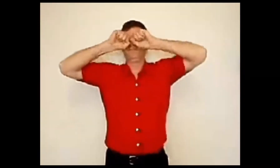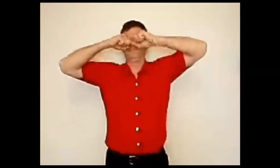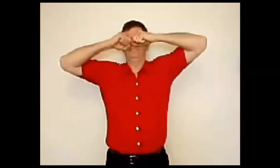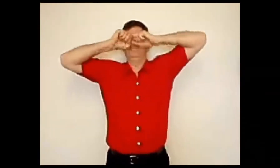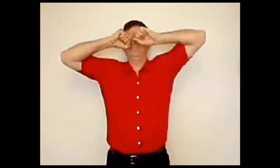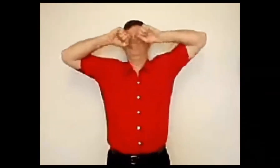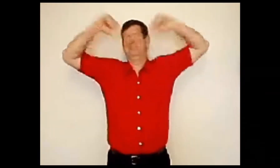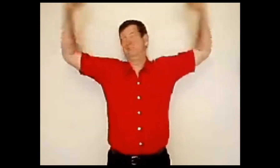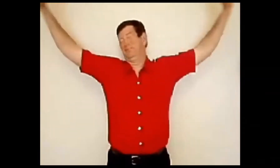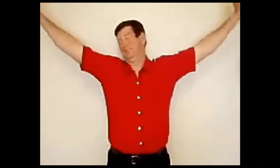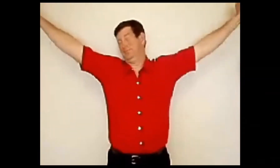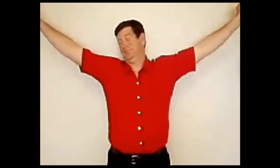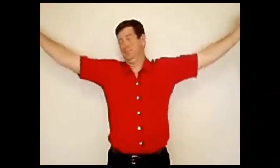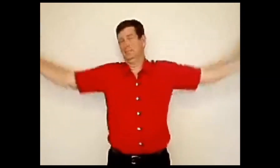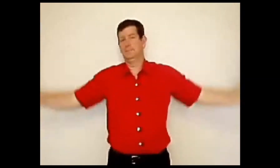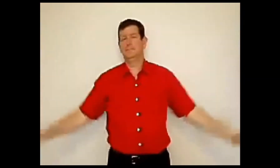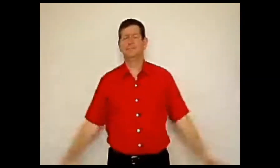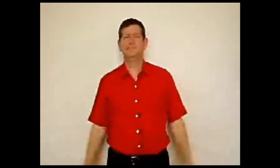Se réveiller.